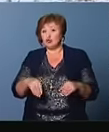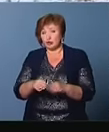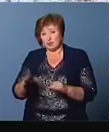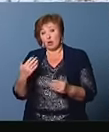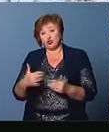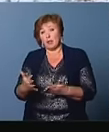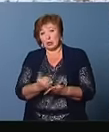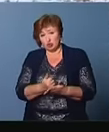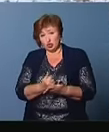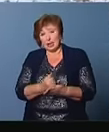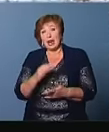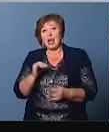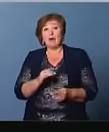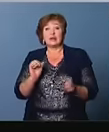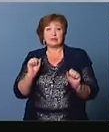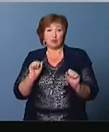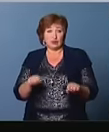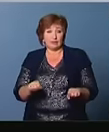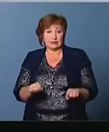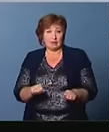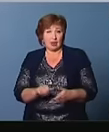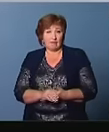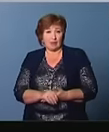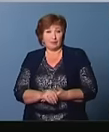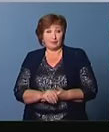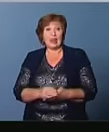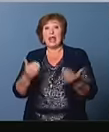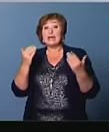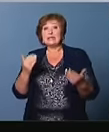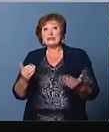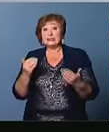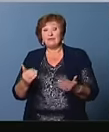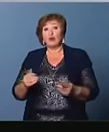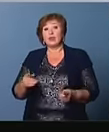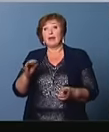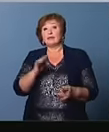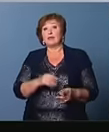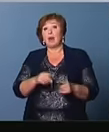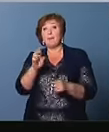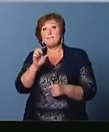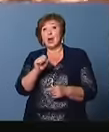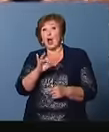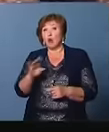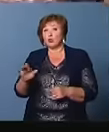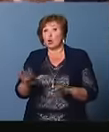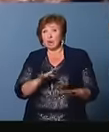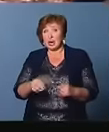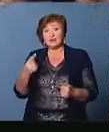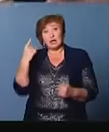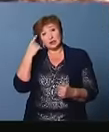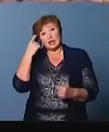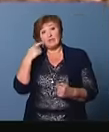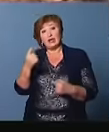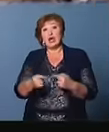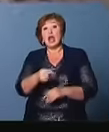правом уже воспользовались. И сегодня в республике начинается операция «Бахус». Она профилактическая, проводится ради того,